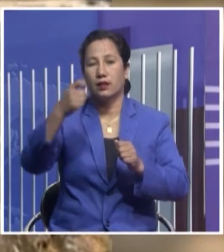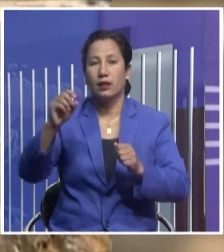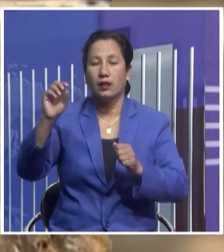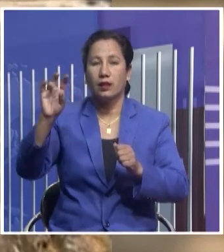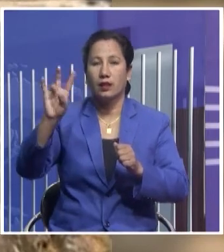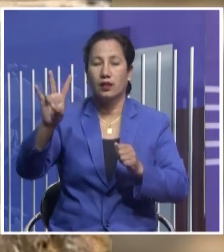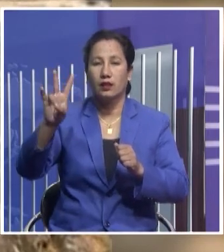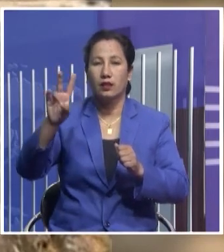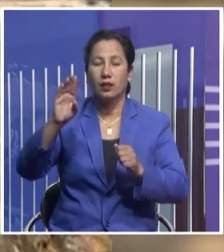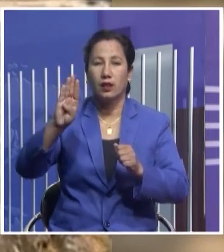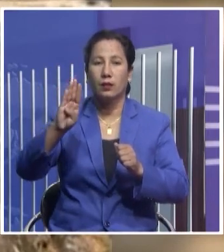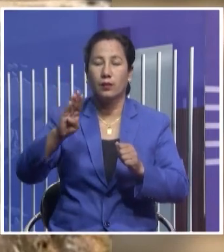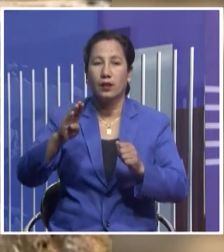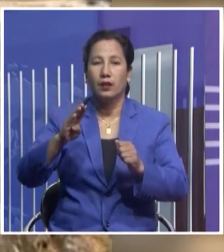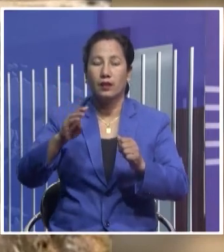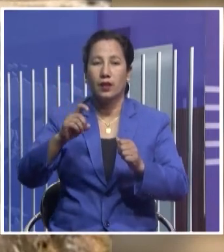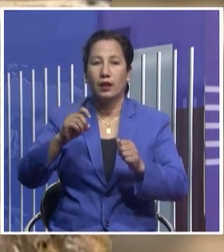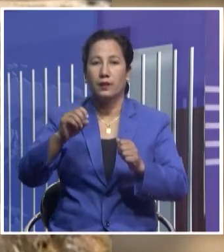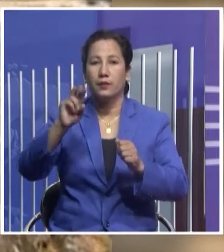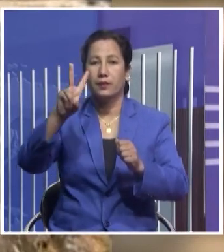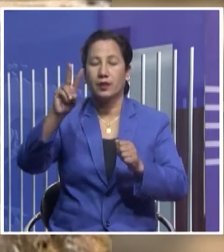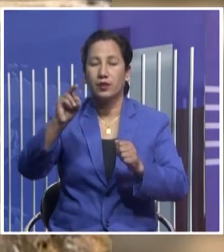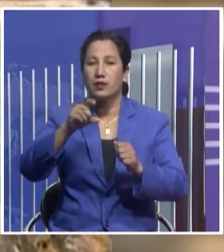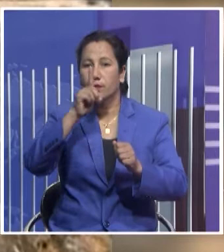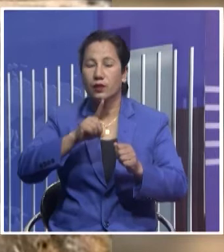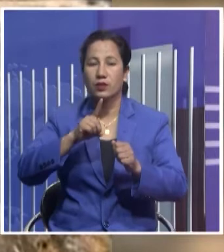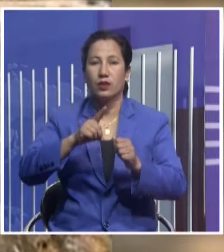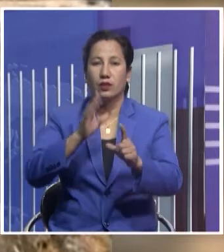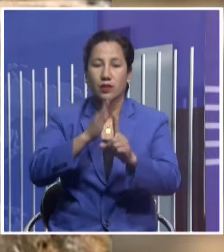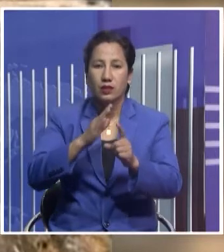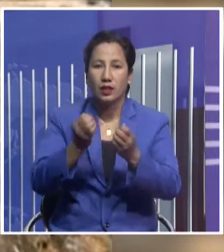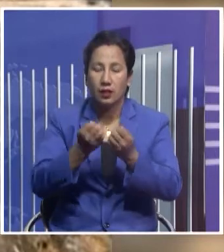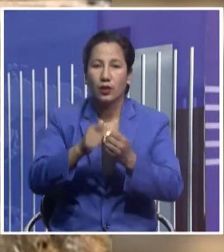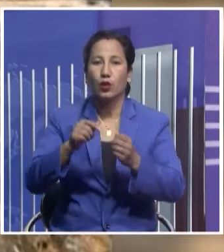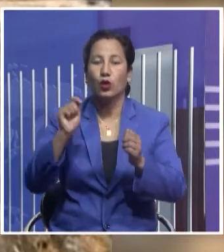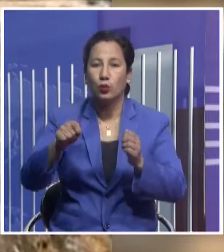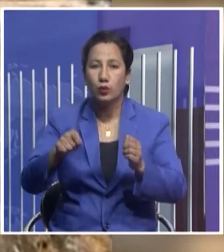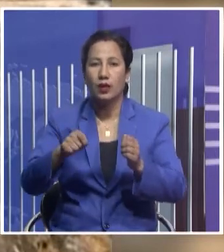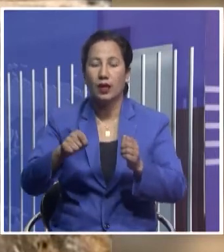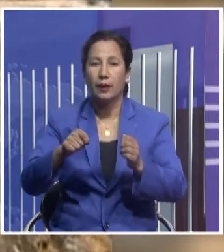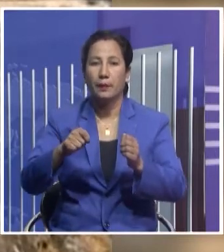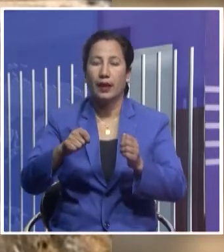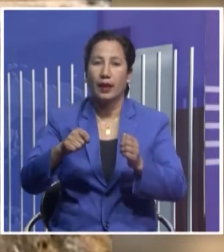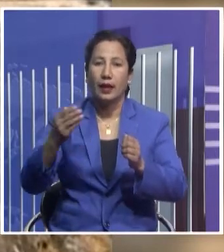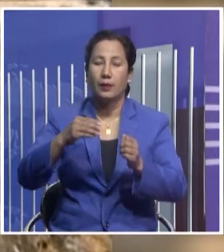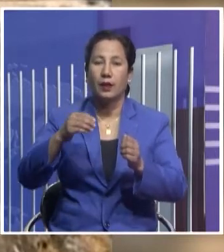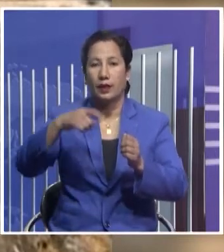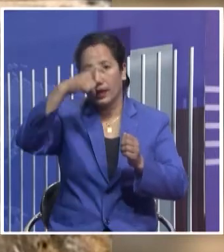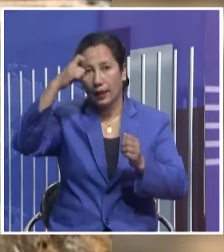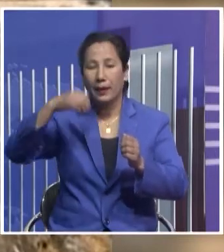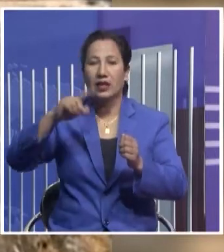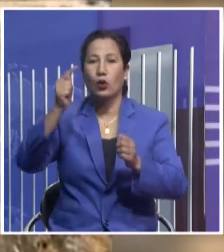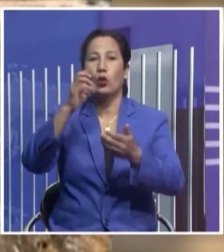कैद फैसला भएको छ मुल्तवीबाट जगाइएको कर्तव्य ज्यान सम्बन्धी यो मुद्दामा आरोपित बाँकेको कोहलपुर